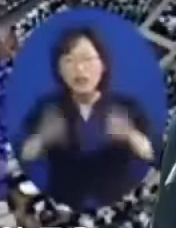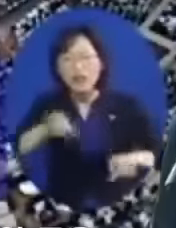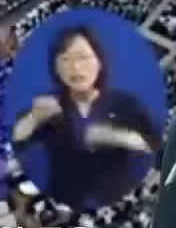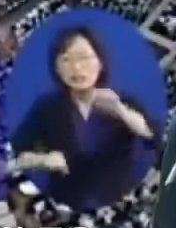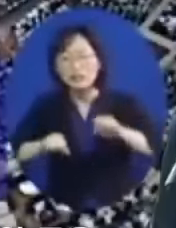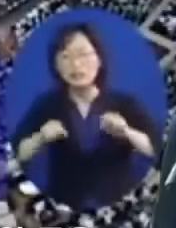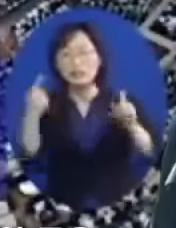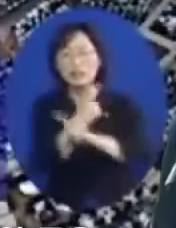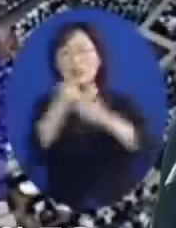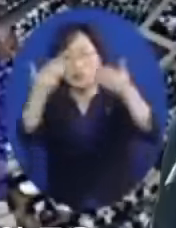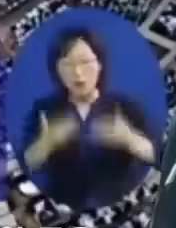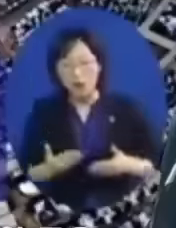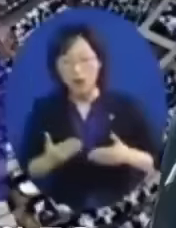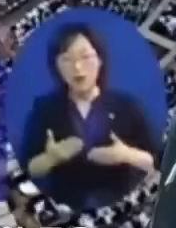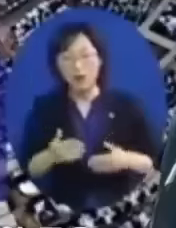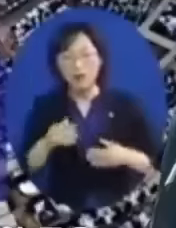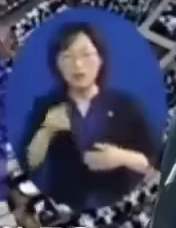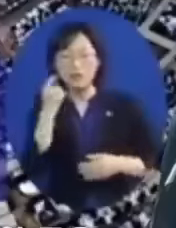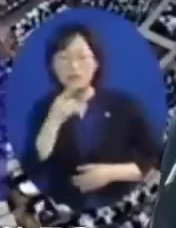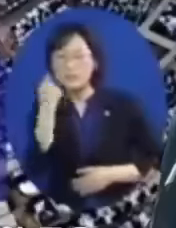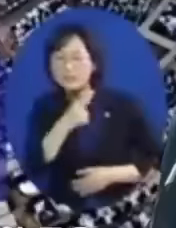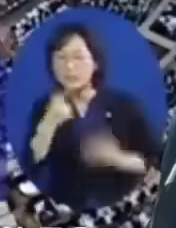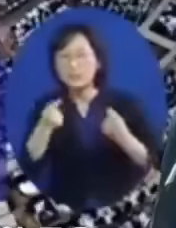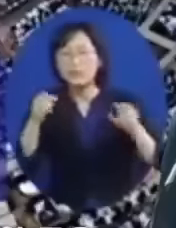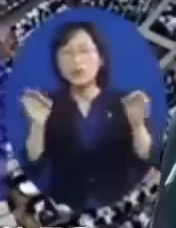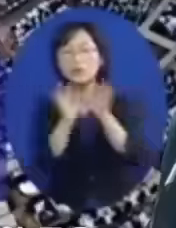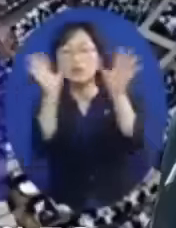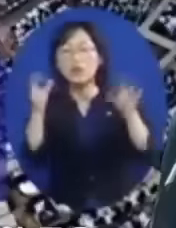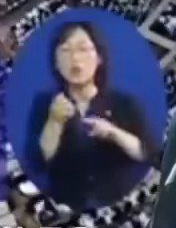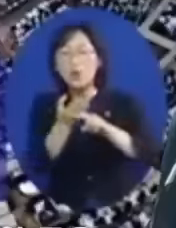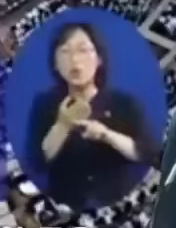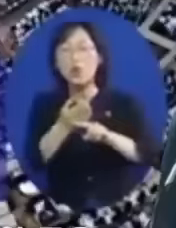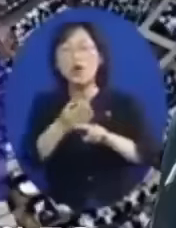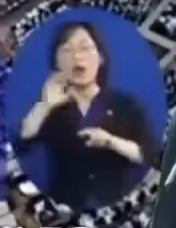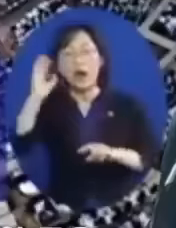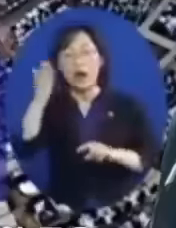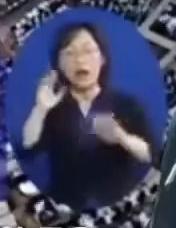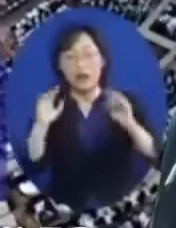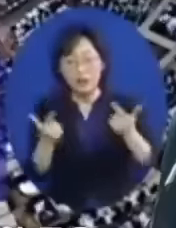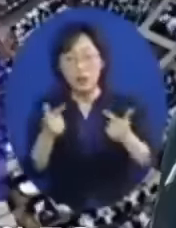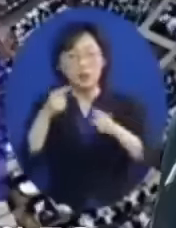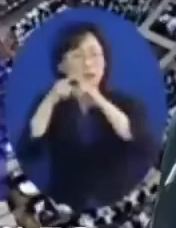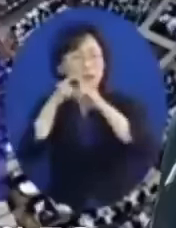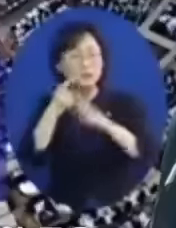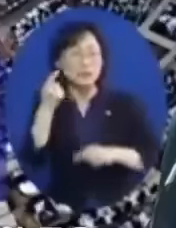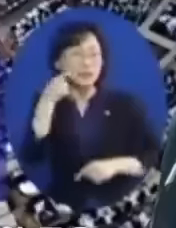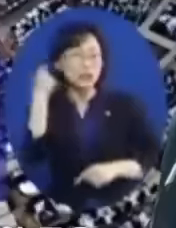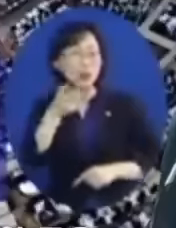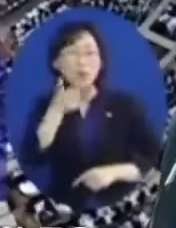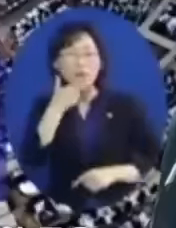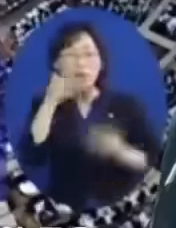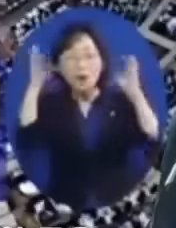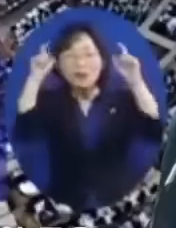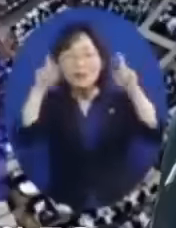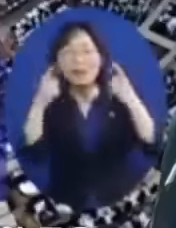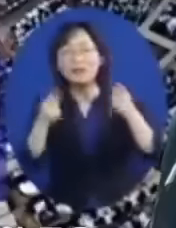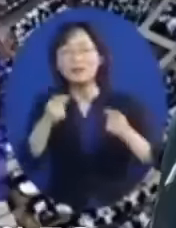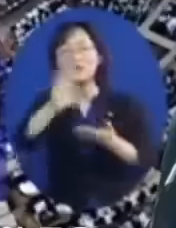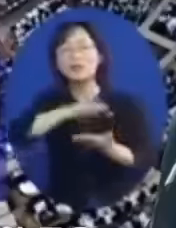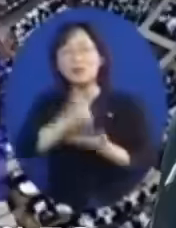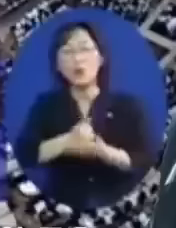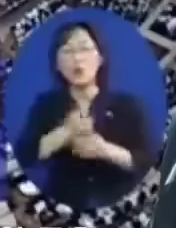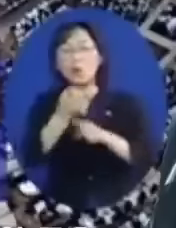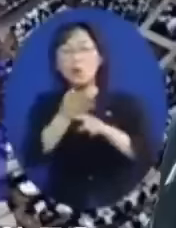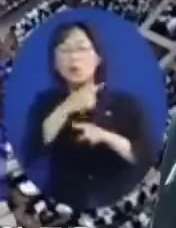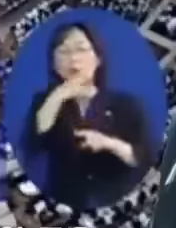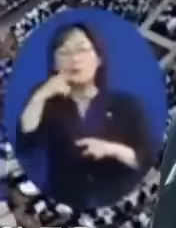받은 것은 은이나 금같이 없어질 것으로 된 것이 아니요 오직 흠없고 짐없는 어린 양 같은 그리스도의 보배로운 피로 된